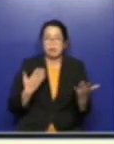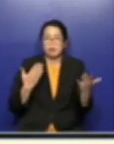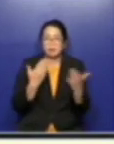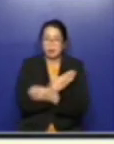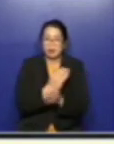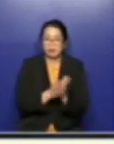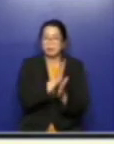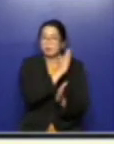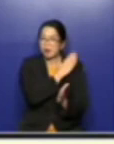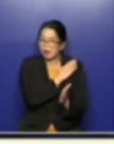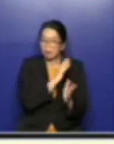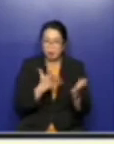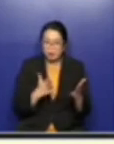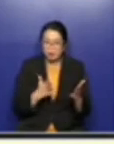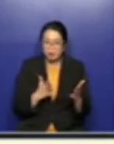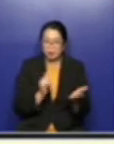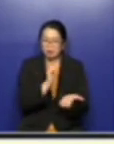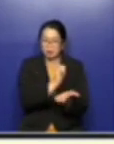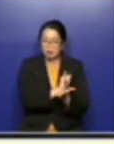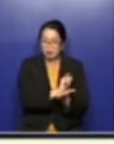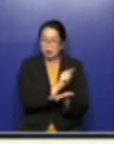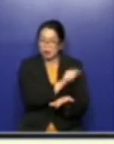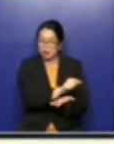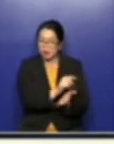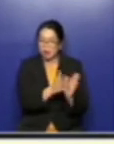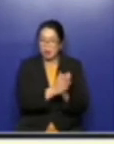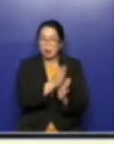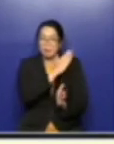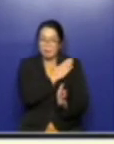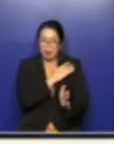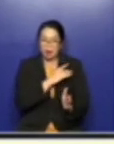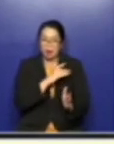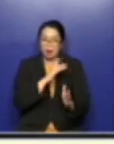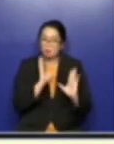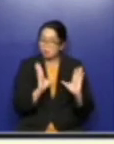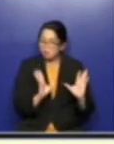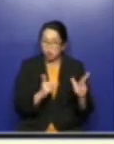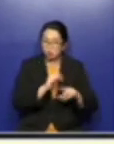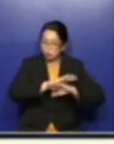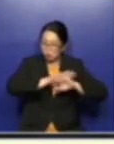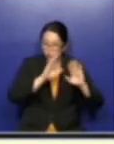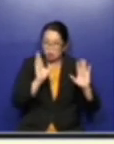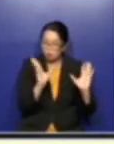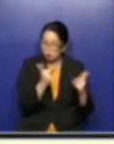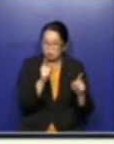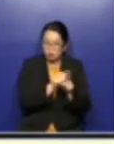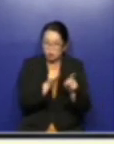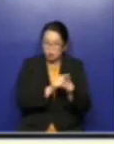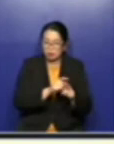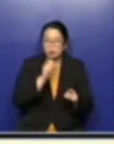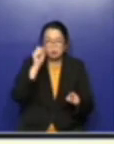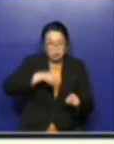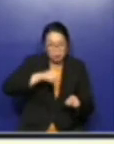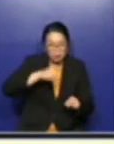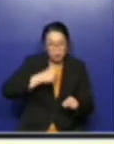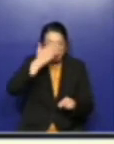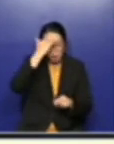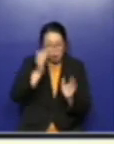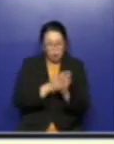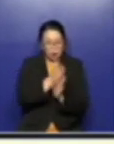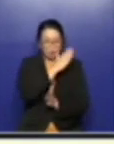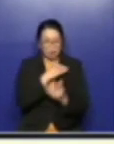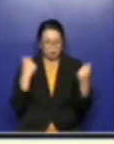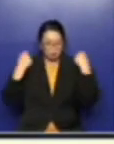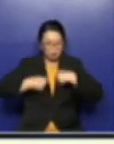ไม่ได้อันนี้เลยเรียนท่านประธานว่าเป็นเรื่องที่ผมยังไม่เข้าใจ ผมอยากรู้ว่าพระกลุ่มนี้พระทั้ง